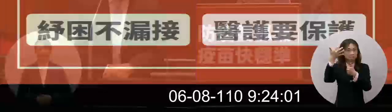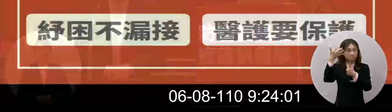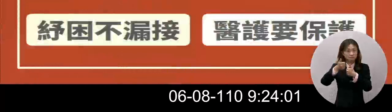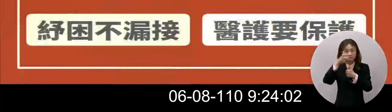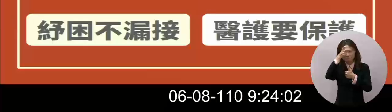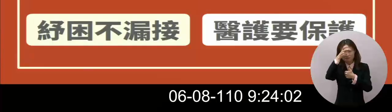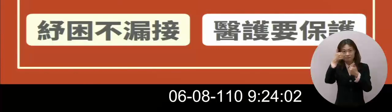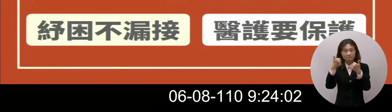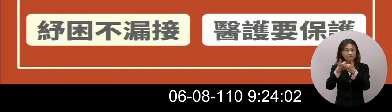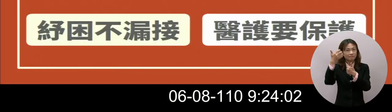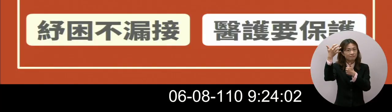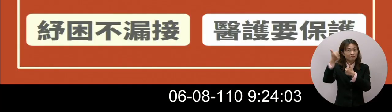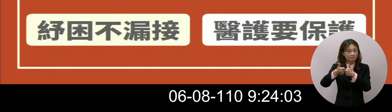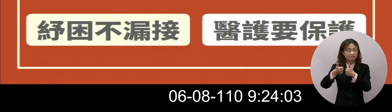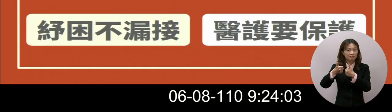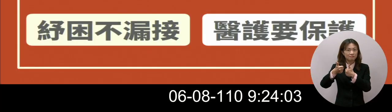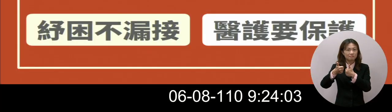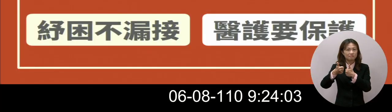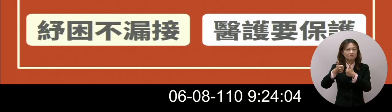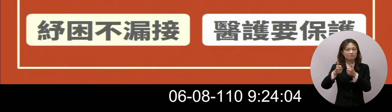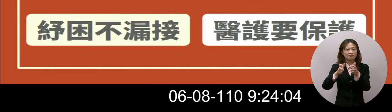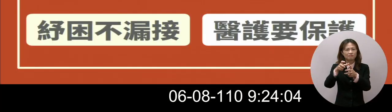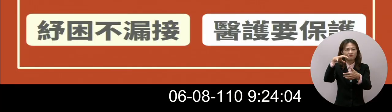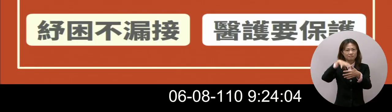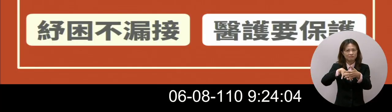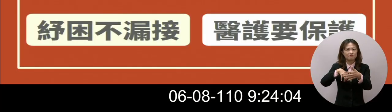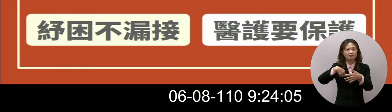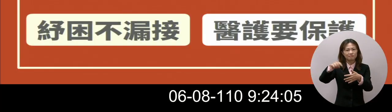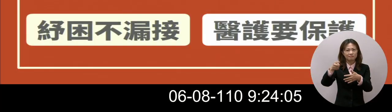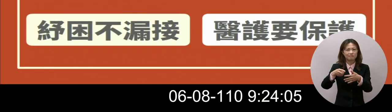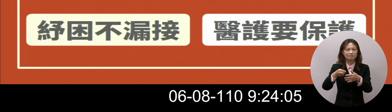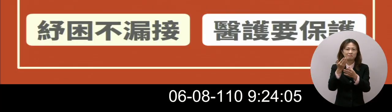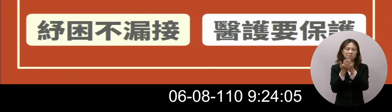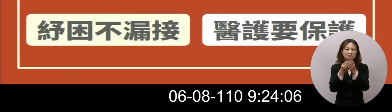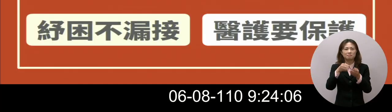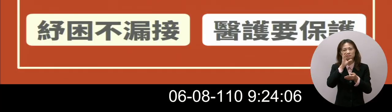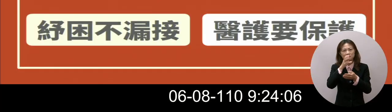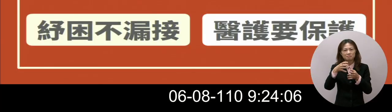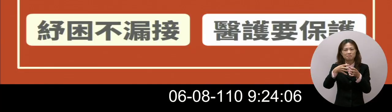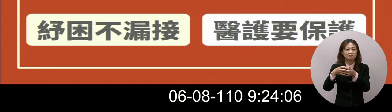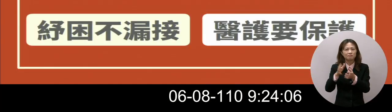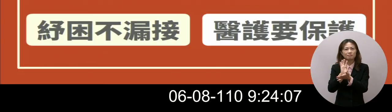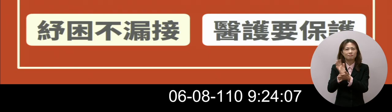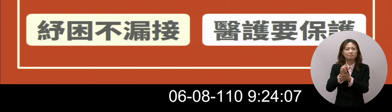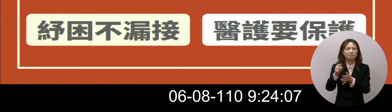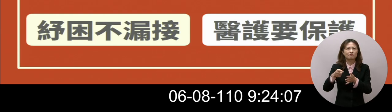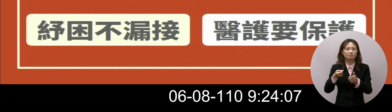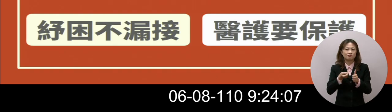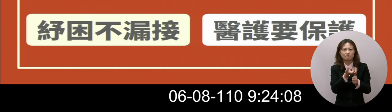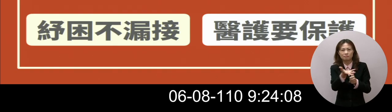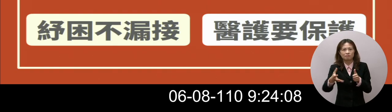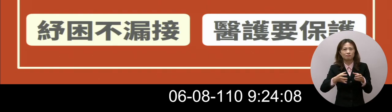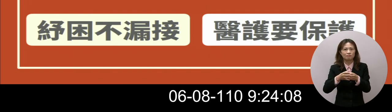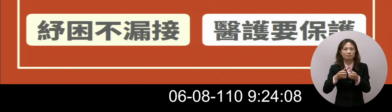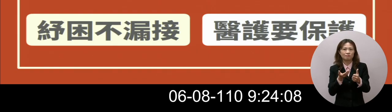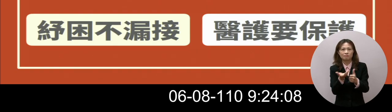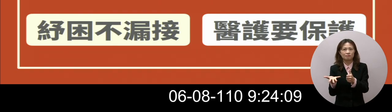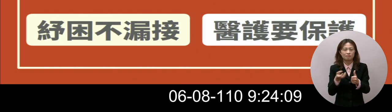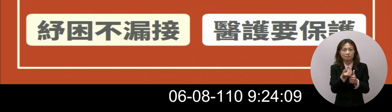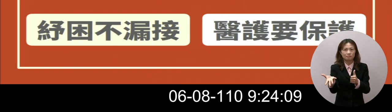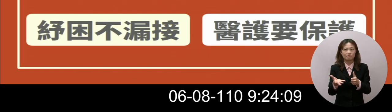即个平时啊可能伫工厂泡茶来造成即个感染啦，群体感染。那再有一个例